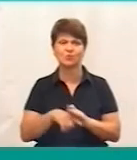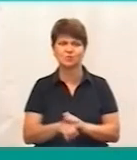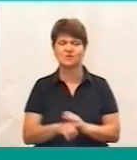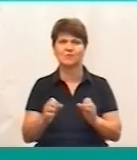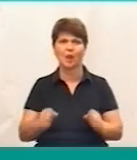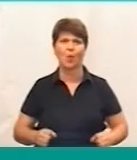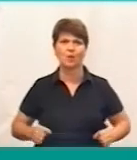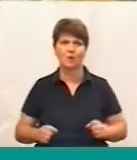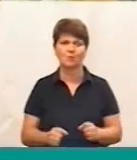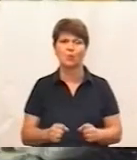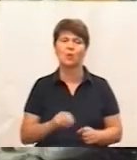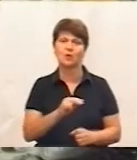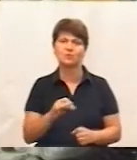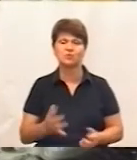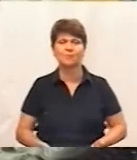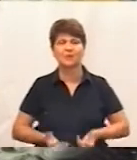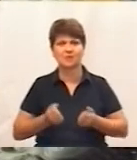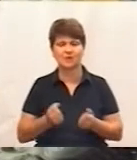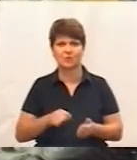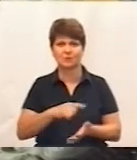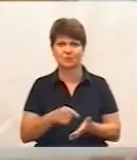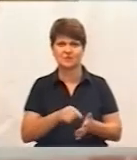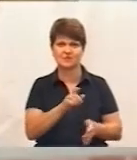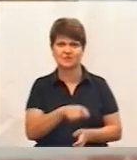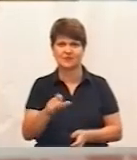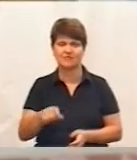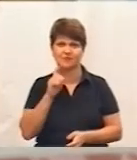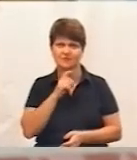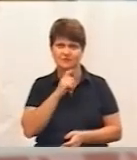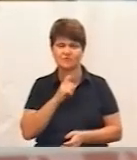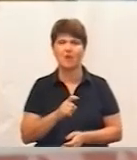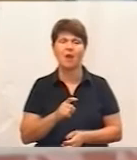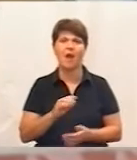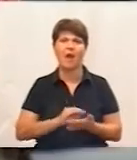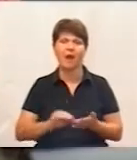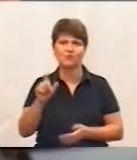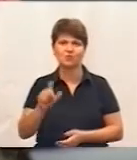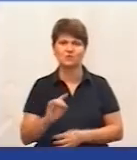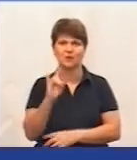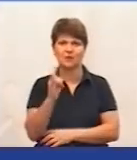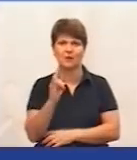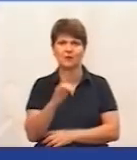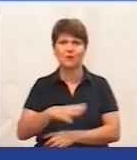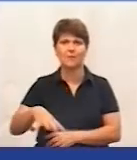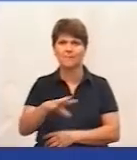ідею містяни. Авторські ляльки вінничанки об'їздили майже півсвіту. У чому їхня особливість?